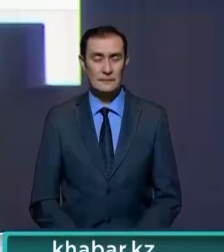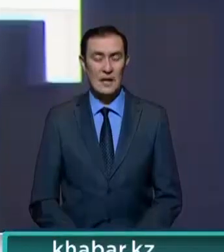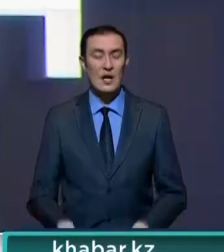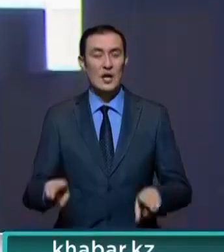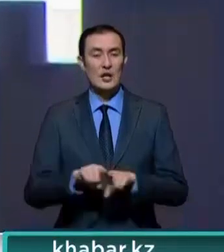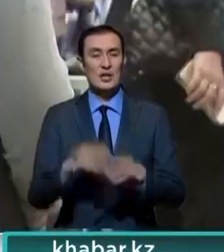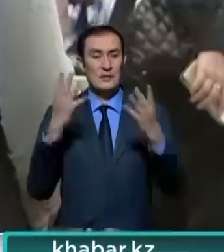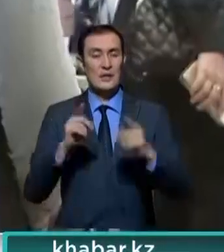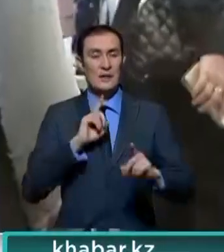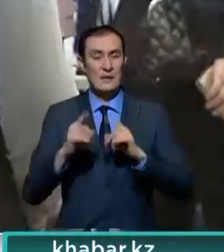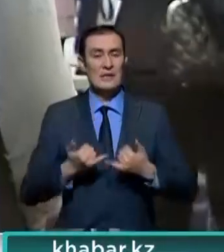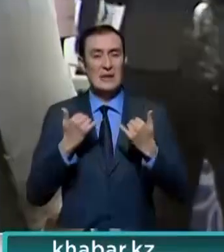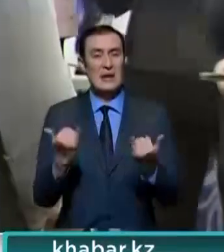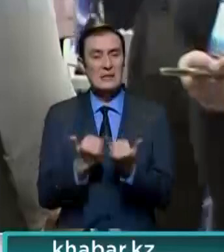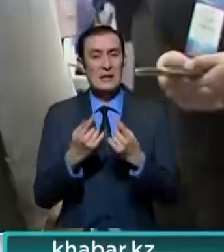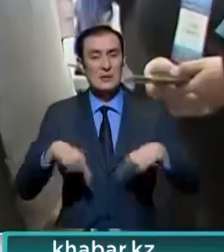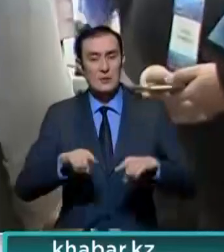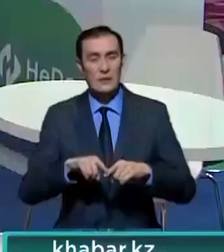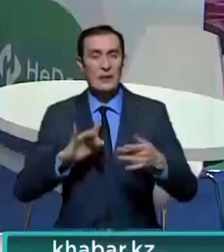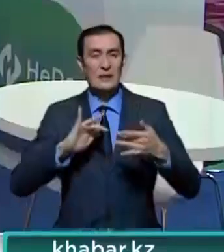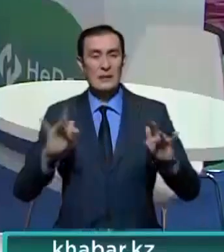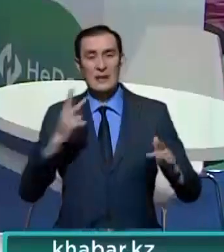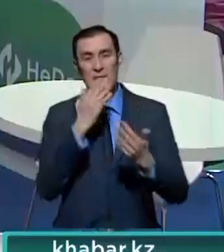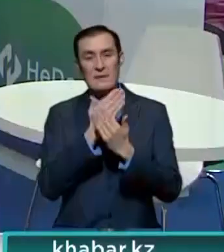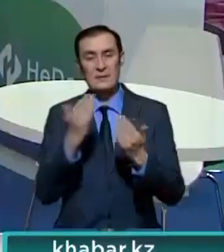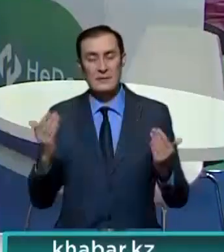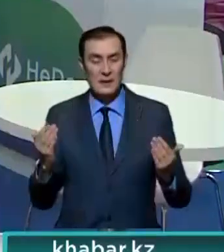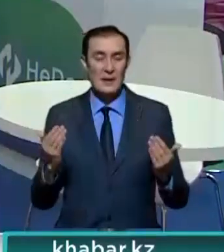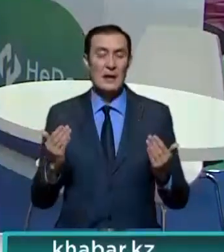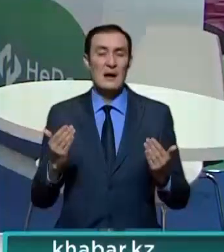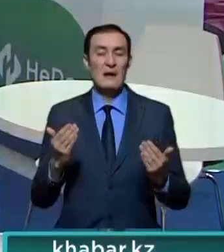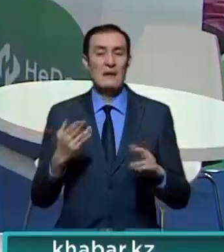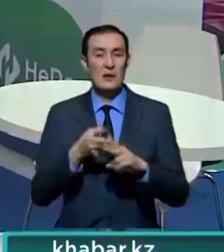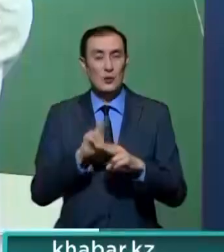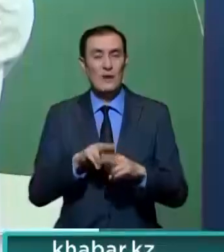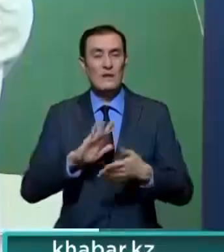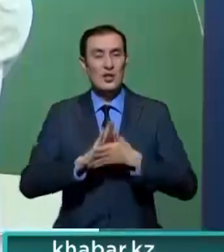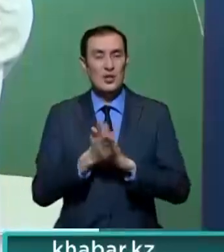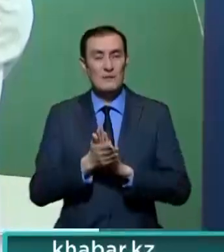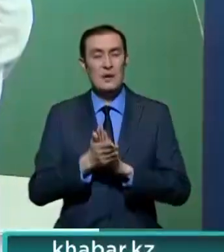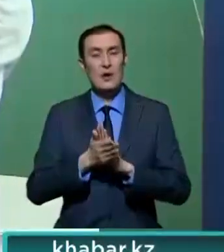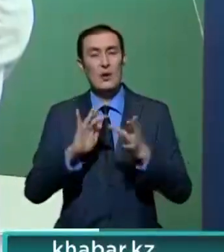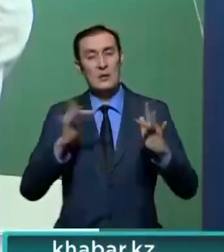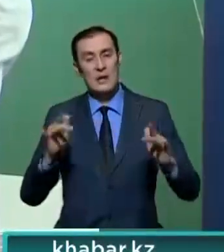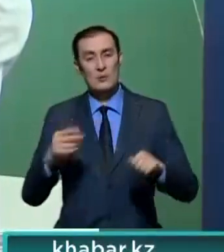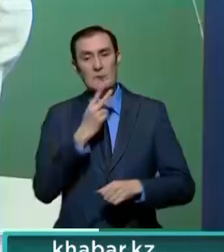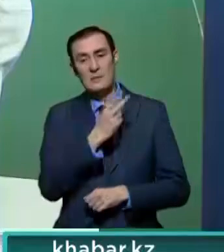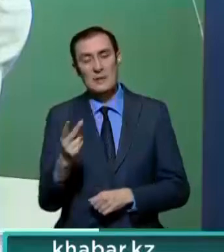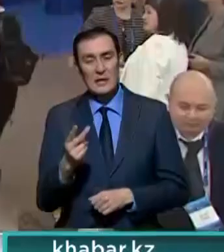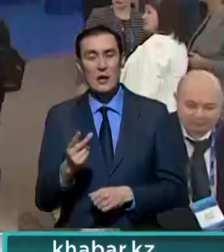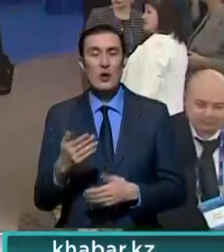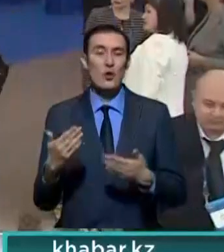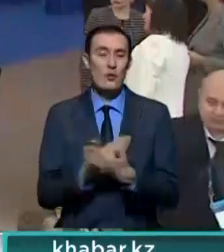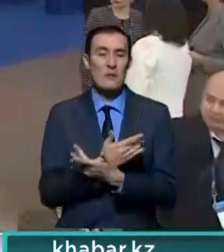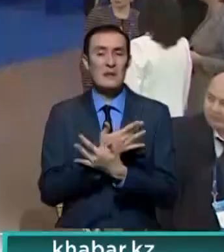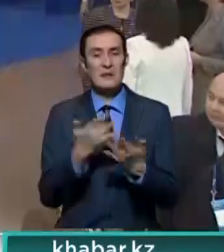Также в дни конференции для гостей организована интерактивная выставка EdCrunch Expo, в рамках которой в режиме офлайн и онлайн можно будет познакомиться с